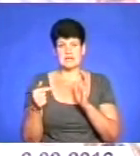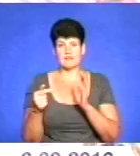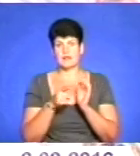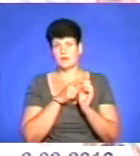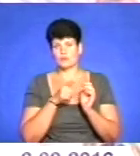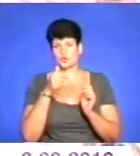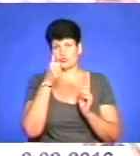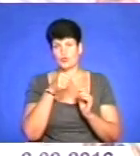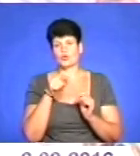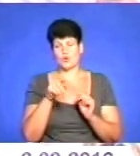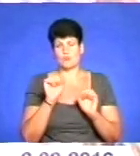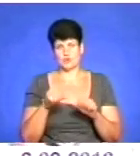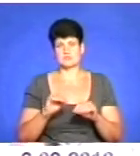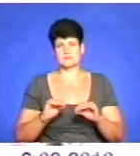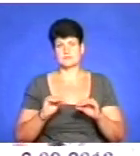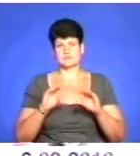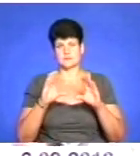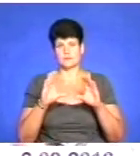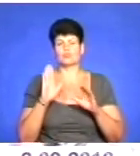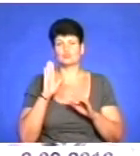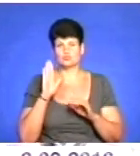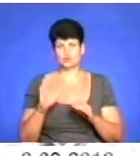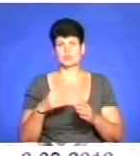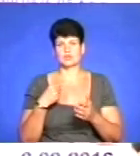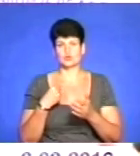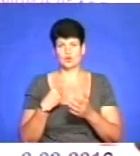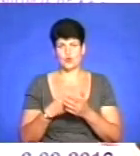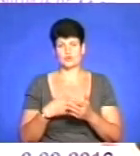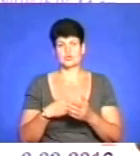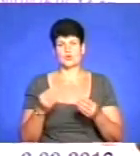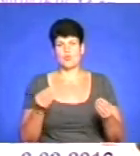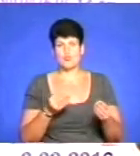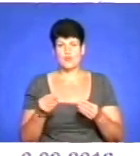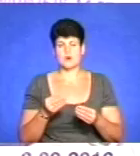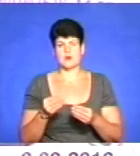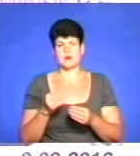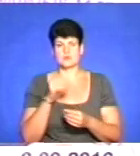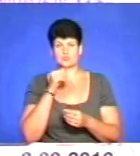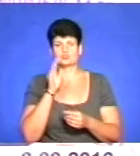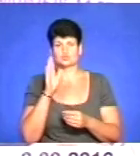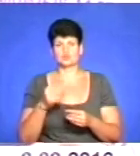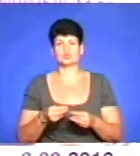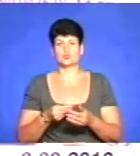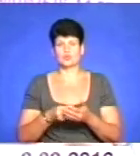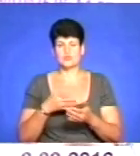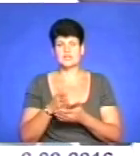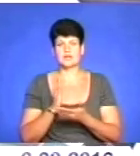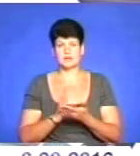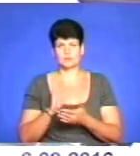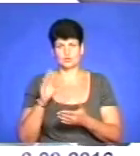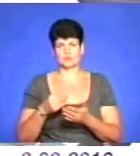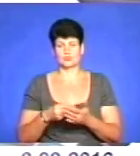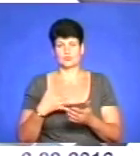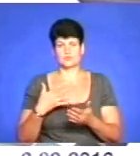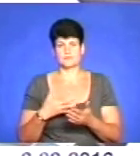впродовж року його вартість може зростати. Буде дорожче, мука і хліб, і світло підняли. Мали багато врожаю. Беруть люди, бо люди почали ажіотаж.